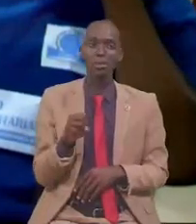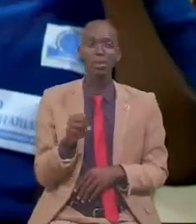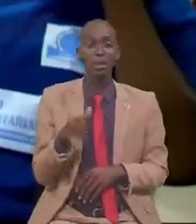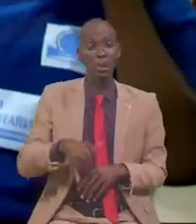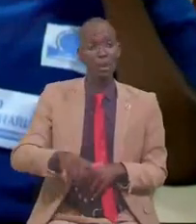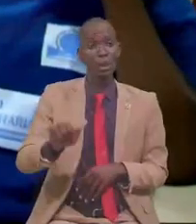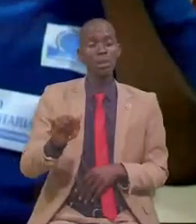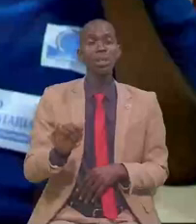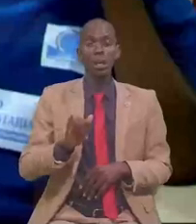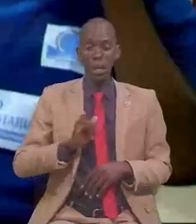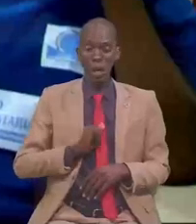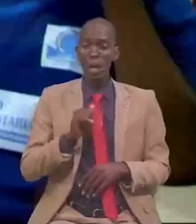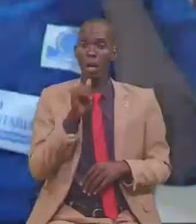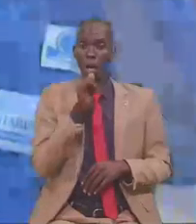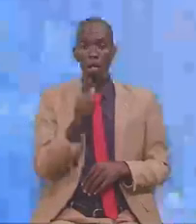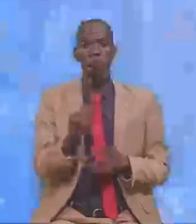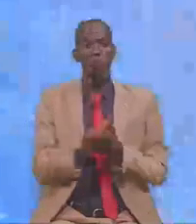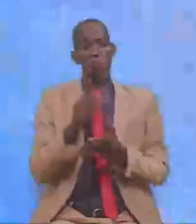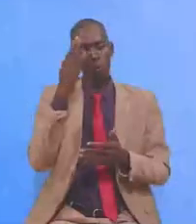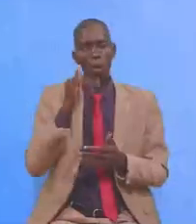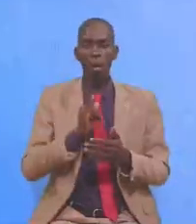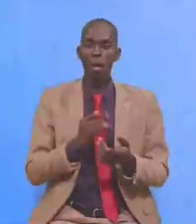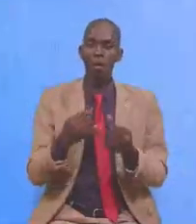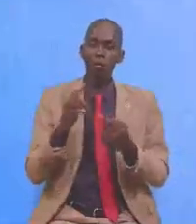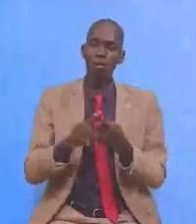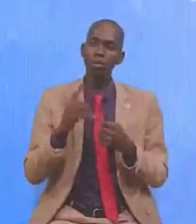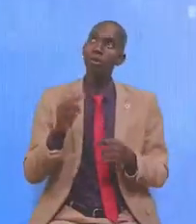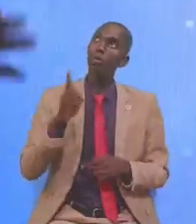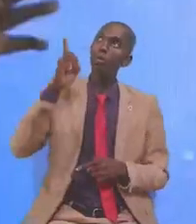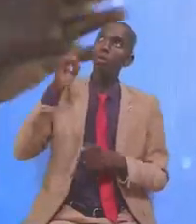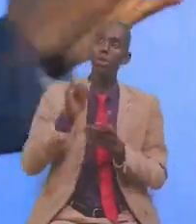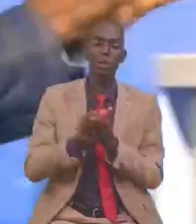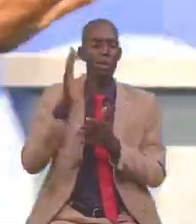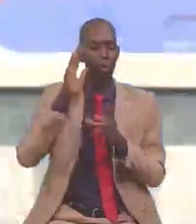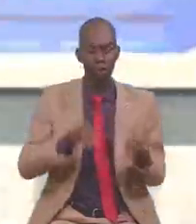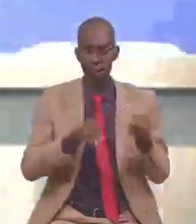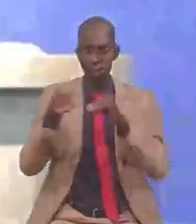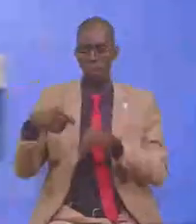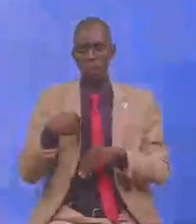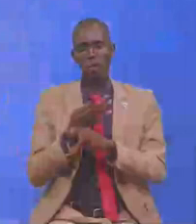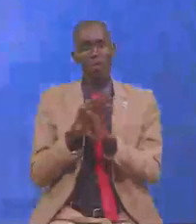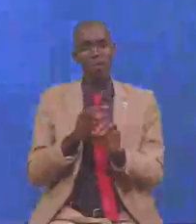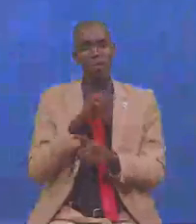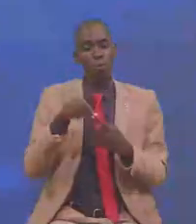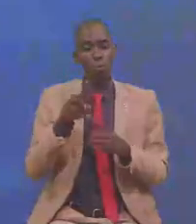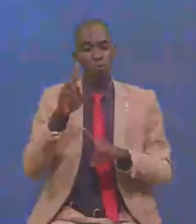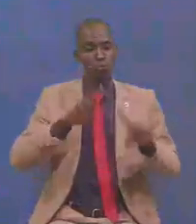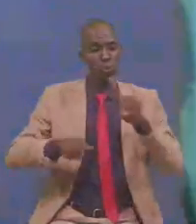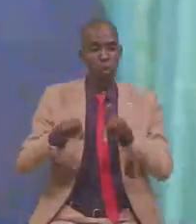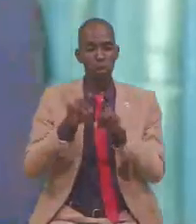suis mauvaise, c'est pourquoi je viens à celui qui va m'affranchir. Lorsque vous venez de cette manière et